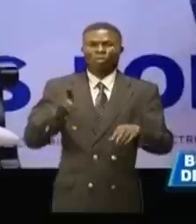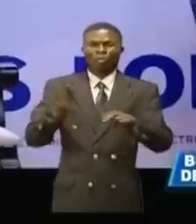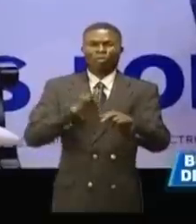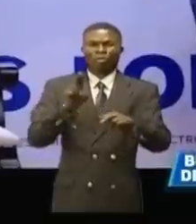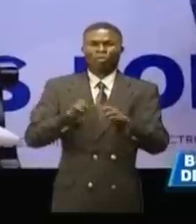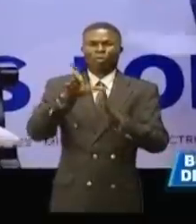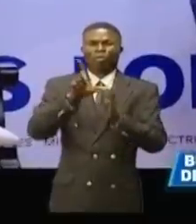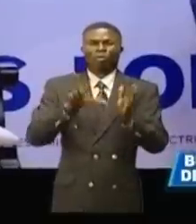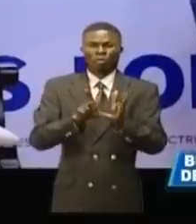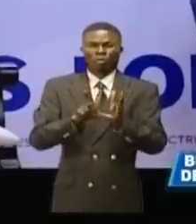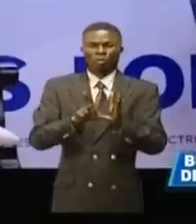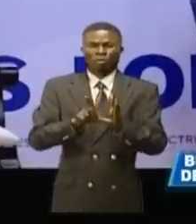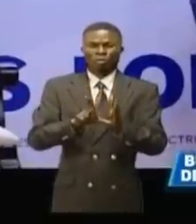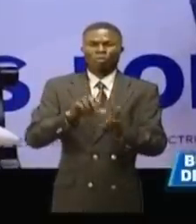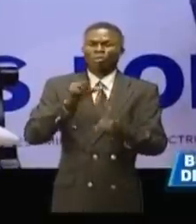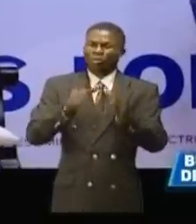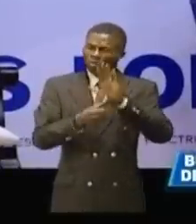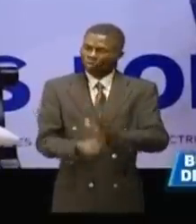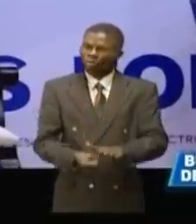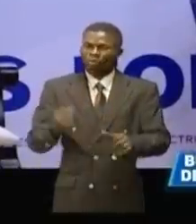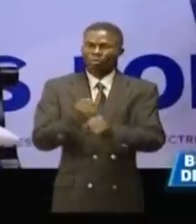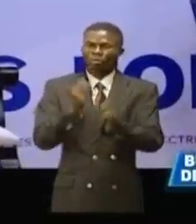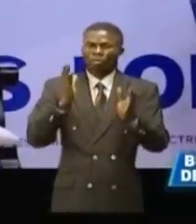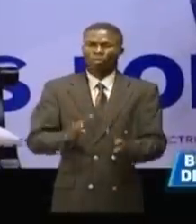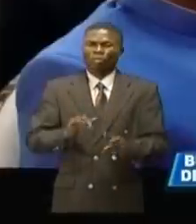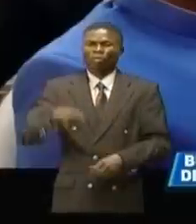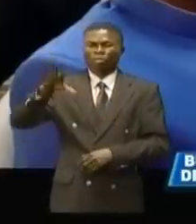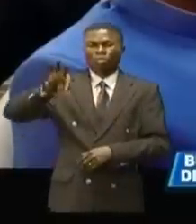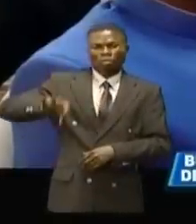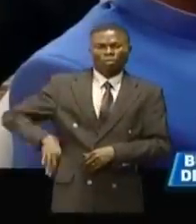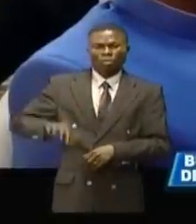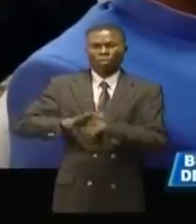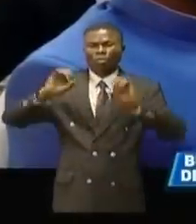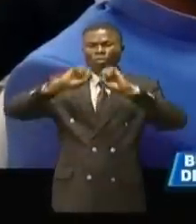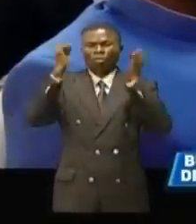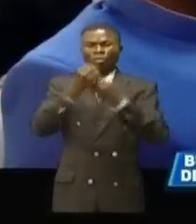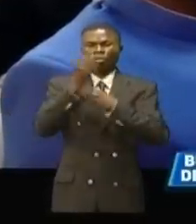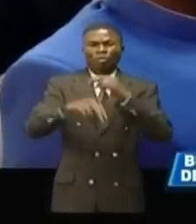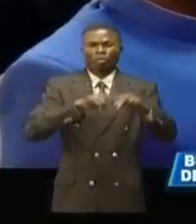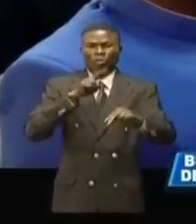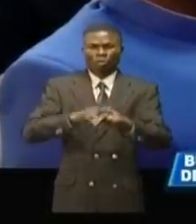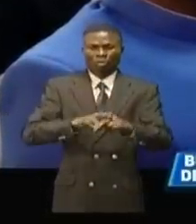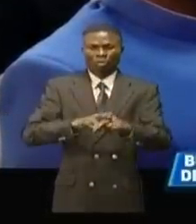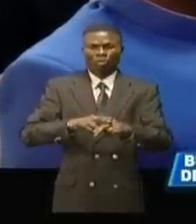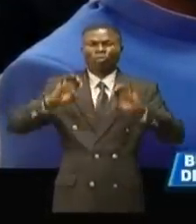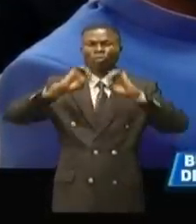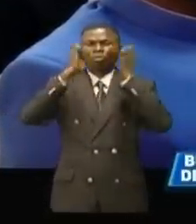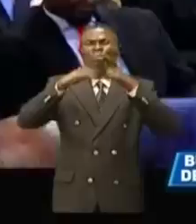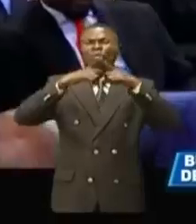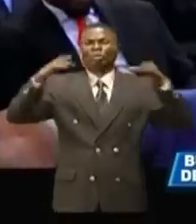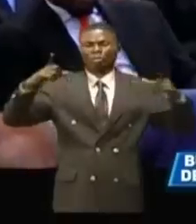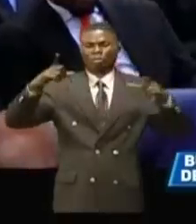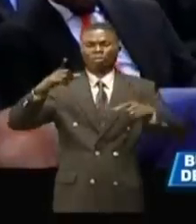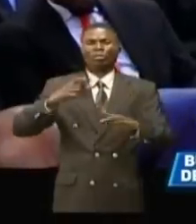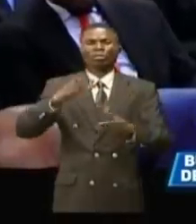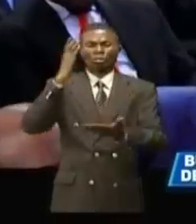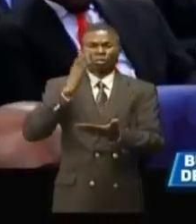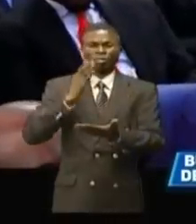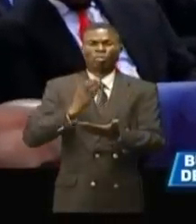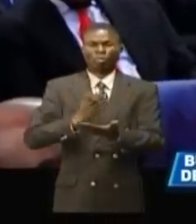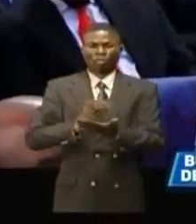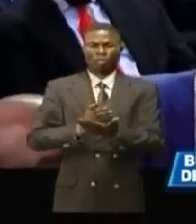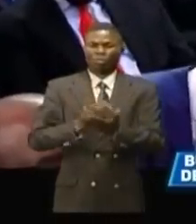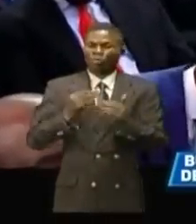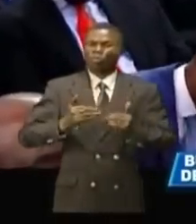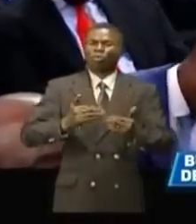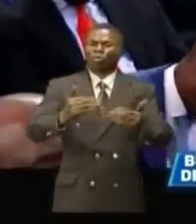loi sur la sous-traitance privilégiant les sociétés nationales dans de grandes entreprises privées et qui devrait